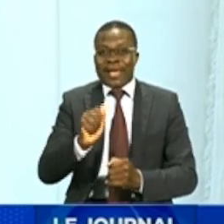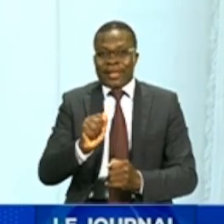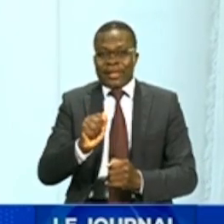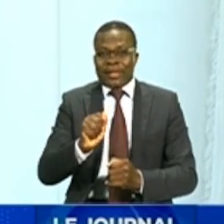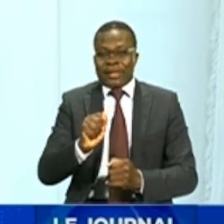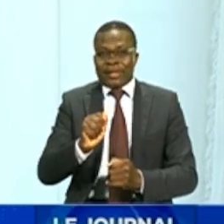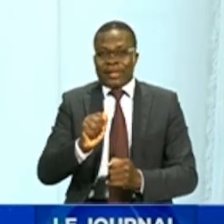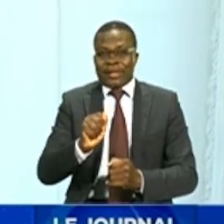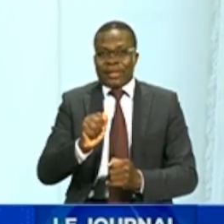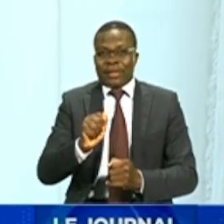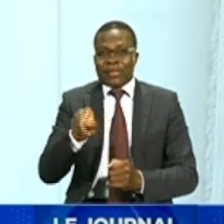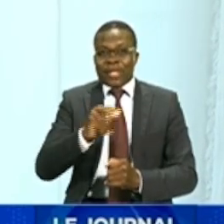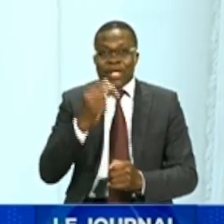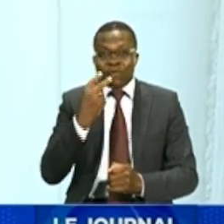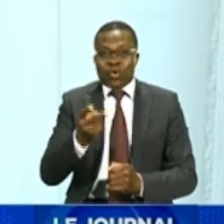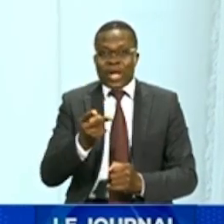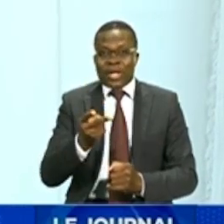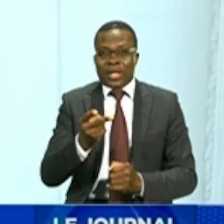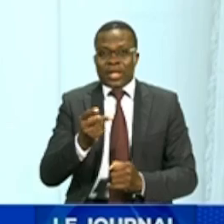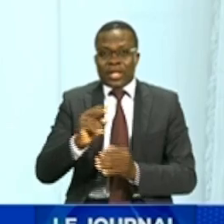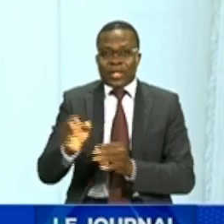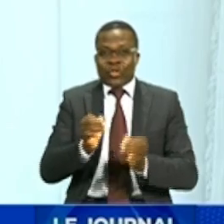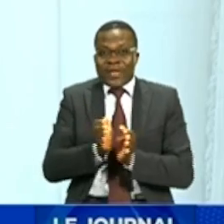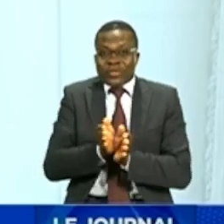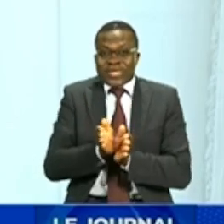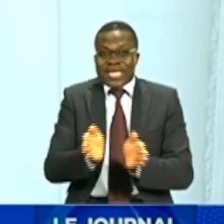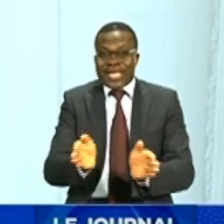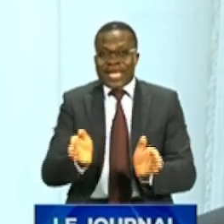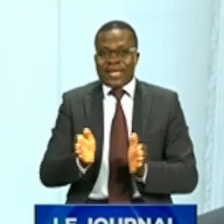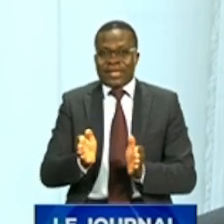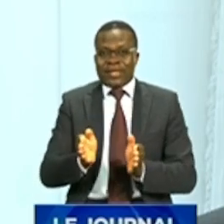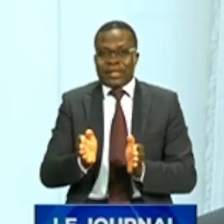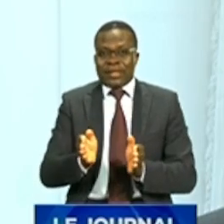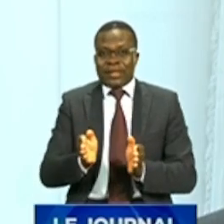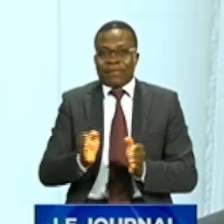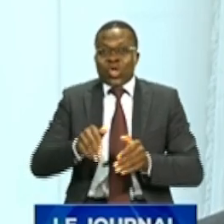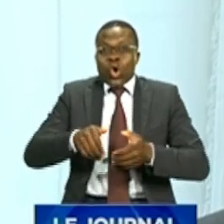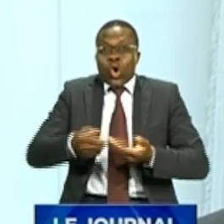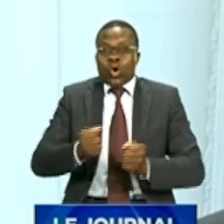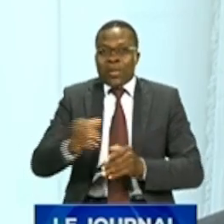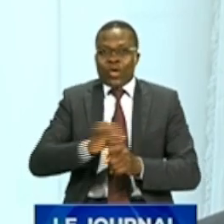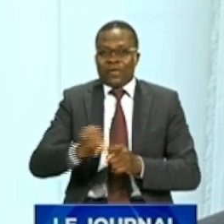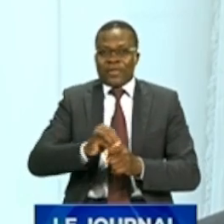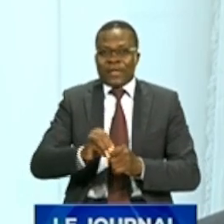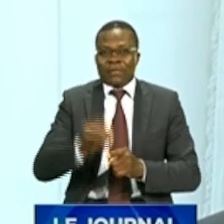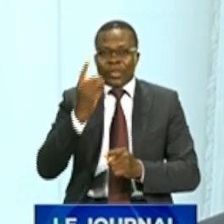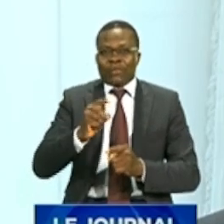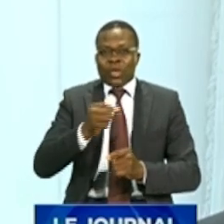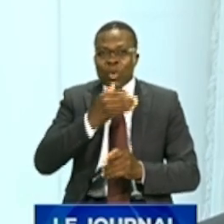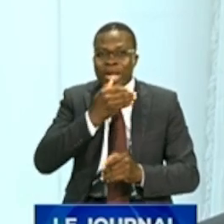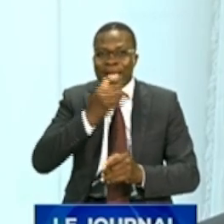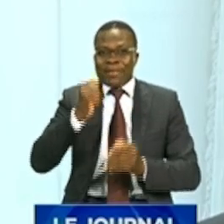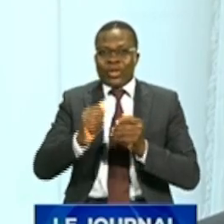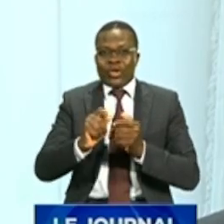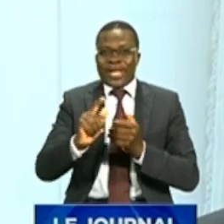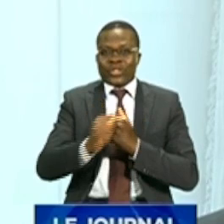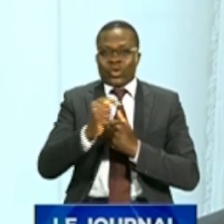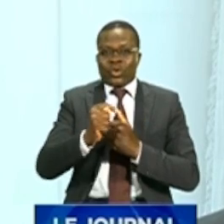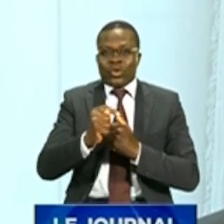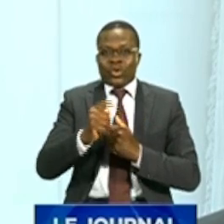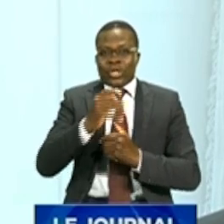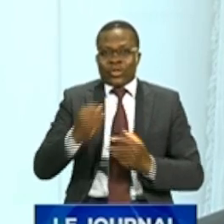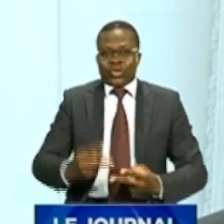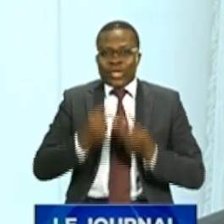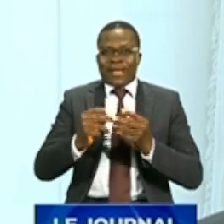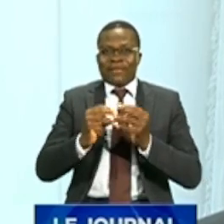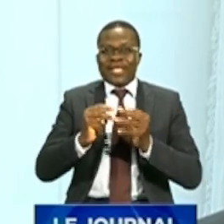et voir de façon générale comment œuvrer pour l'amélioration de la